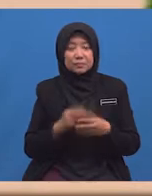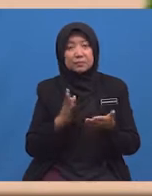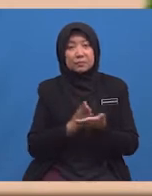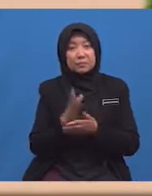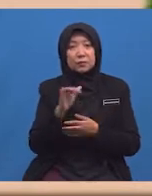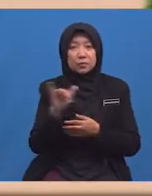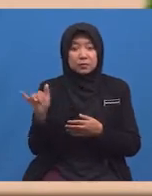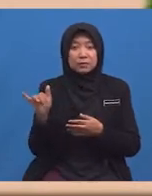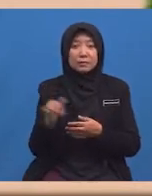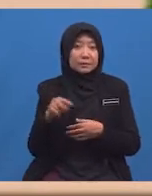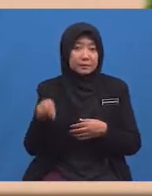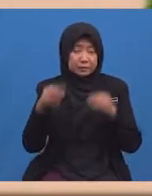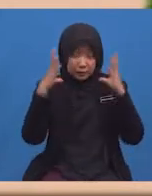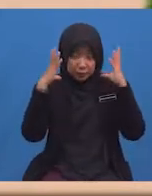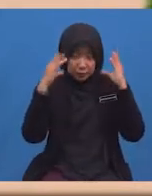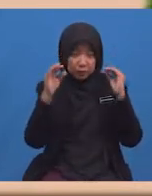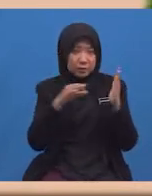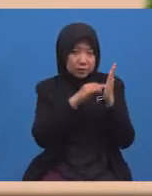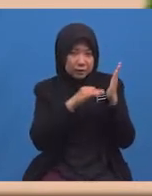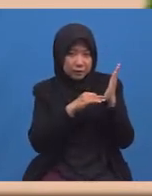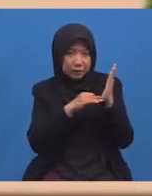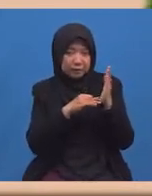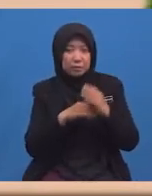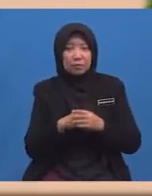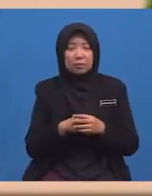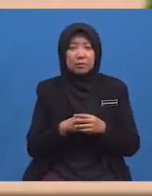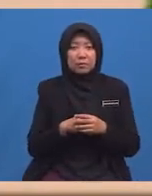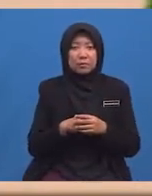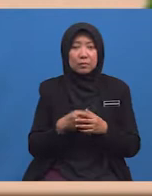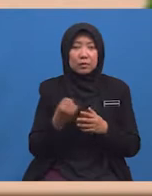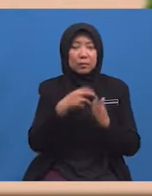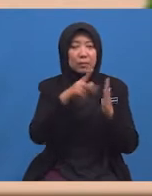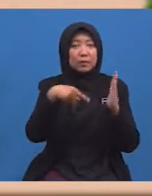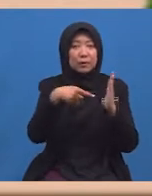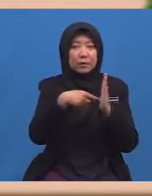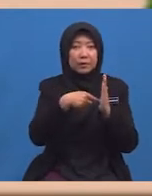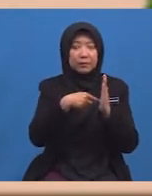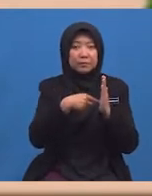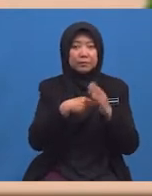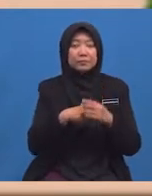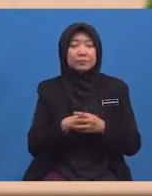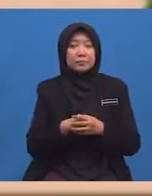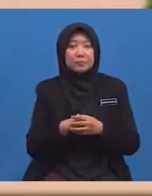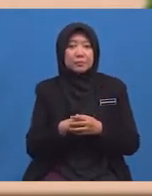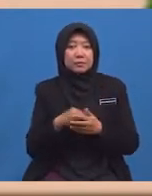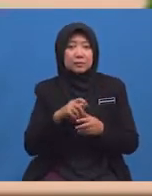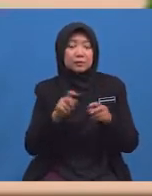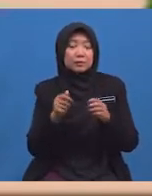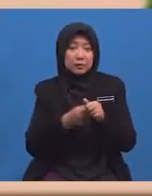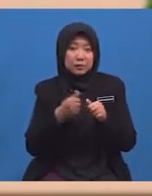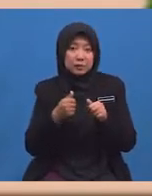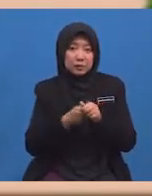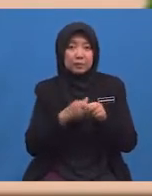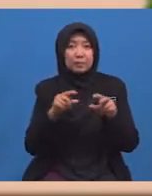Seterusnya di sini, cikgu senaraikan beberapa peranan yang dimainkan oleh setiap lapisan masyarakat secara